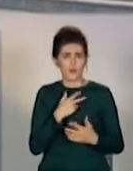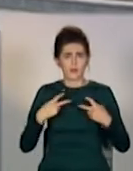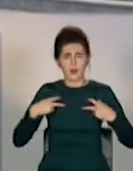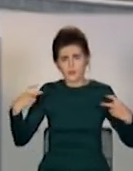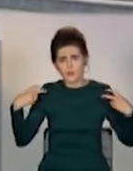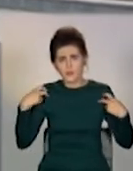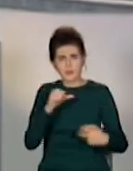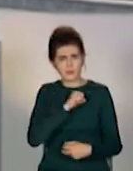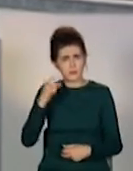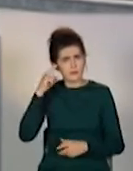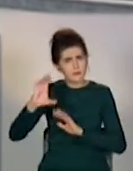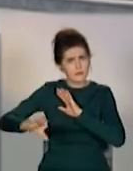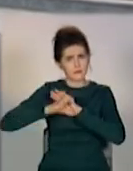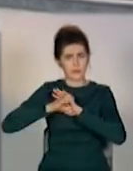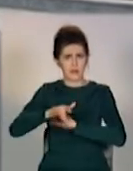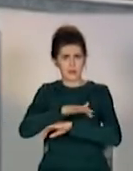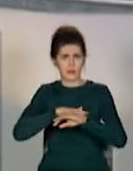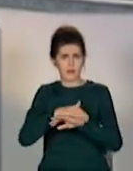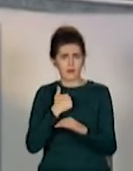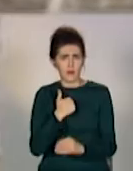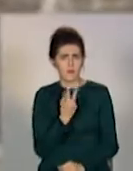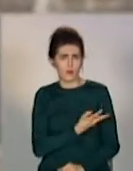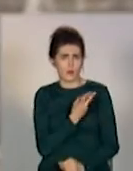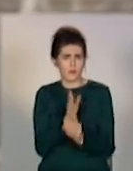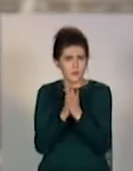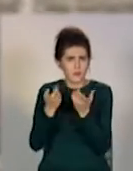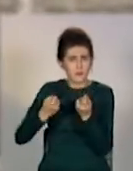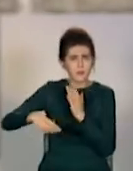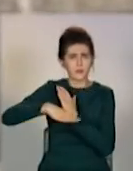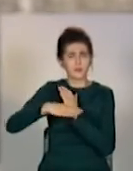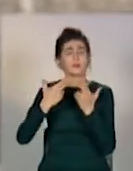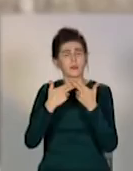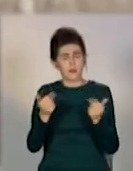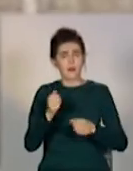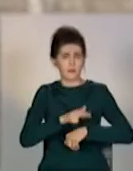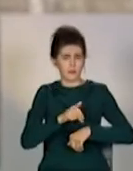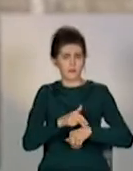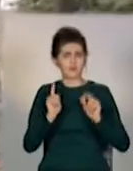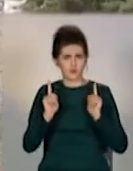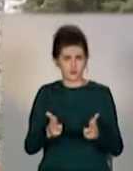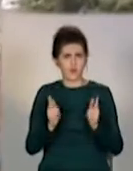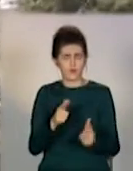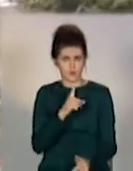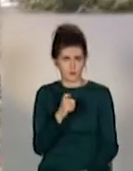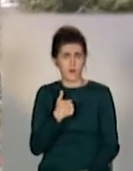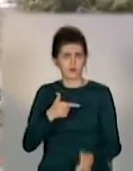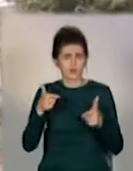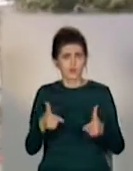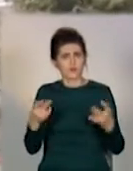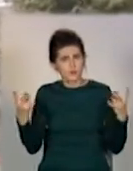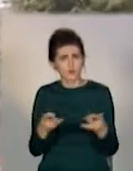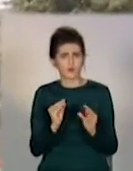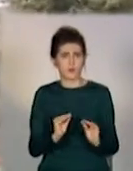бы немного прислушались к нашему так пожеланию. Патрульні теж «за». Припускають, завдяки цій схемі у місті